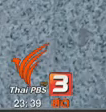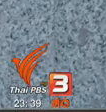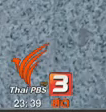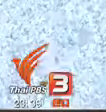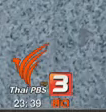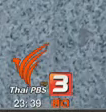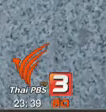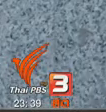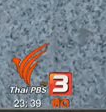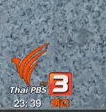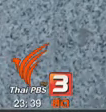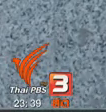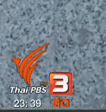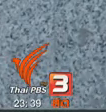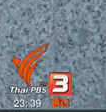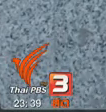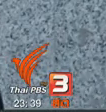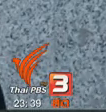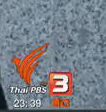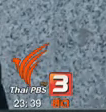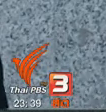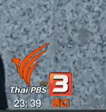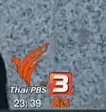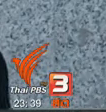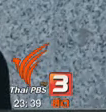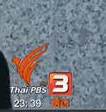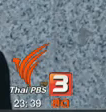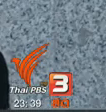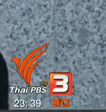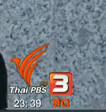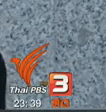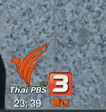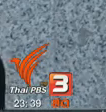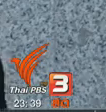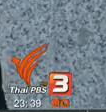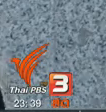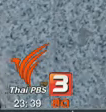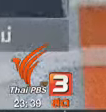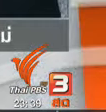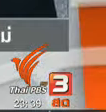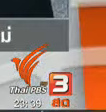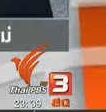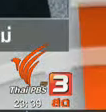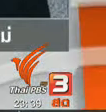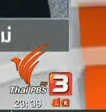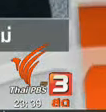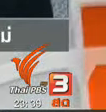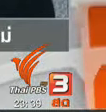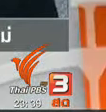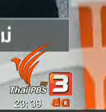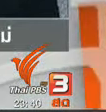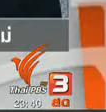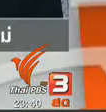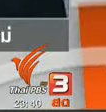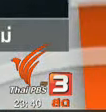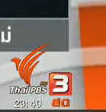change ในการหยุดยั้งประชาธิปไตยในการหยุดยั้งความก้าวหน้าของประเทศไทยในการทำล